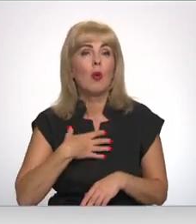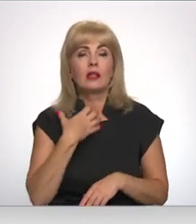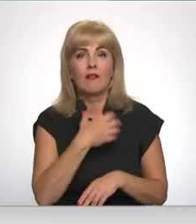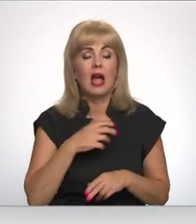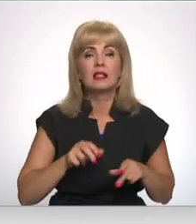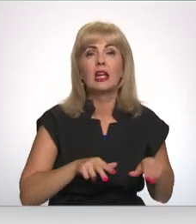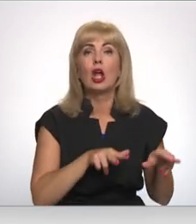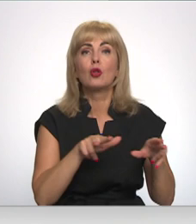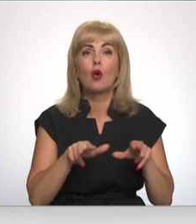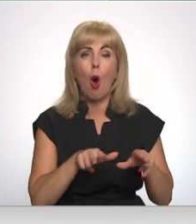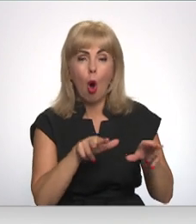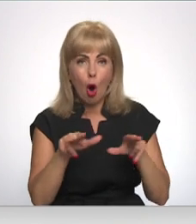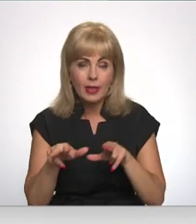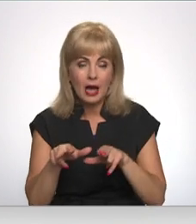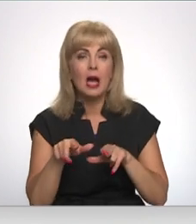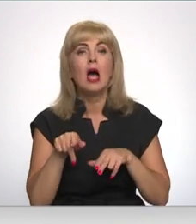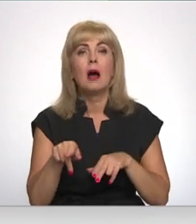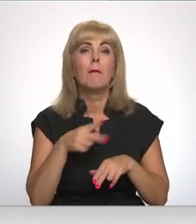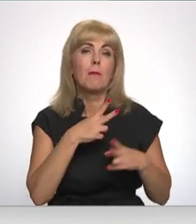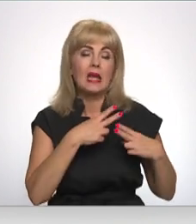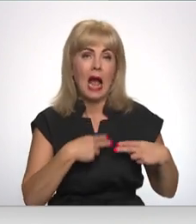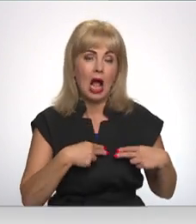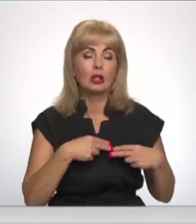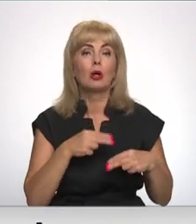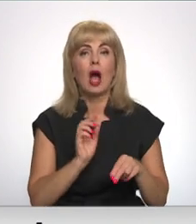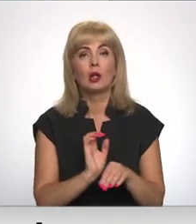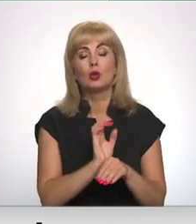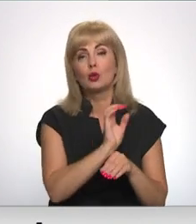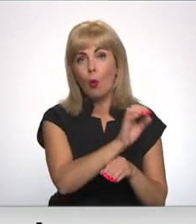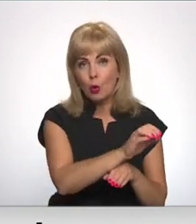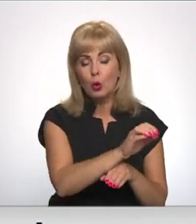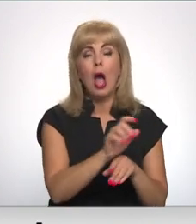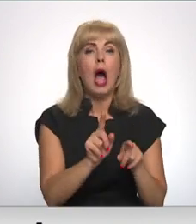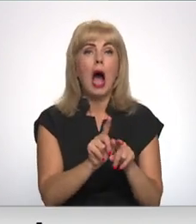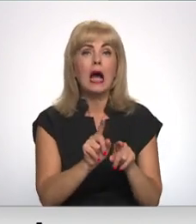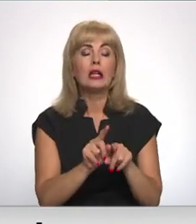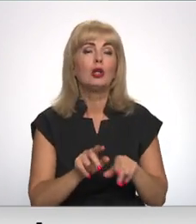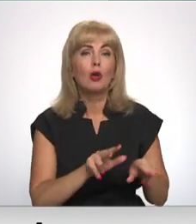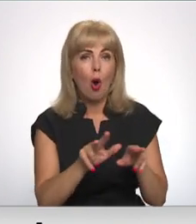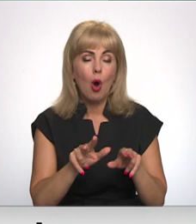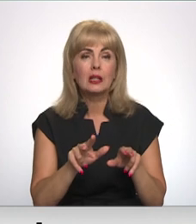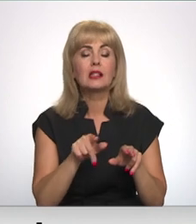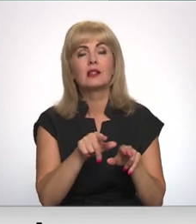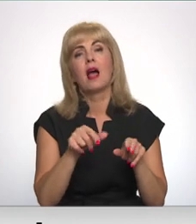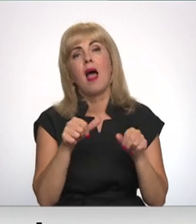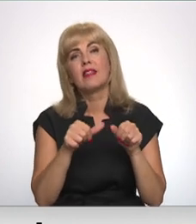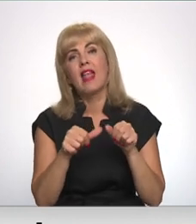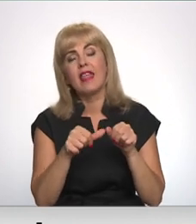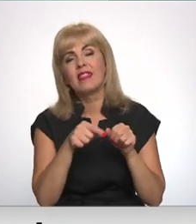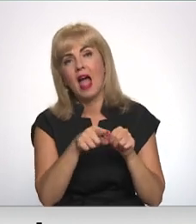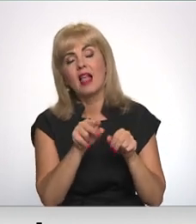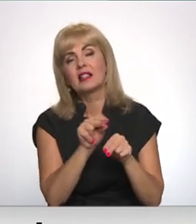droni, tur arī mūsu biedrība sūta gan pašus dronus, gan detaļus dronu